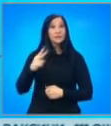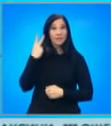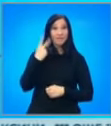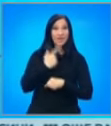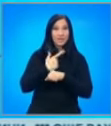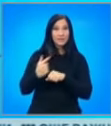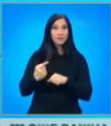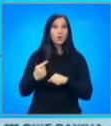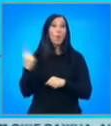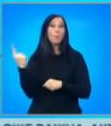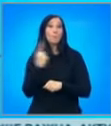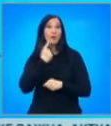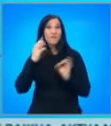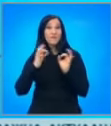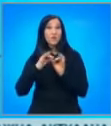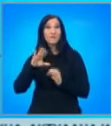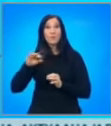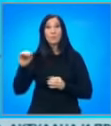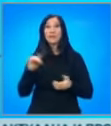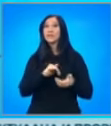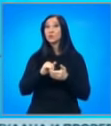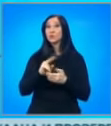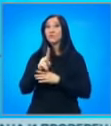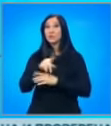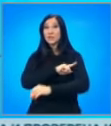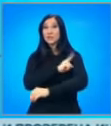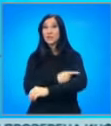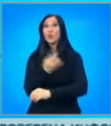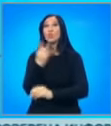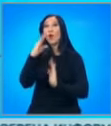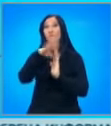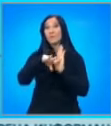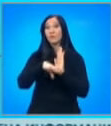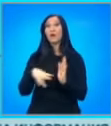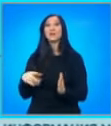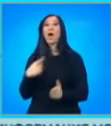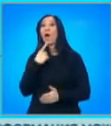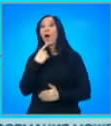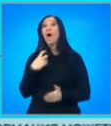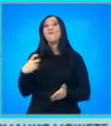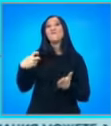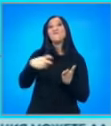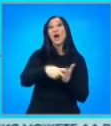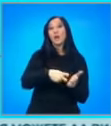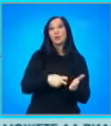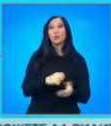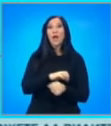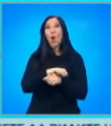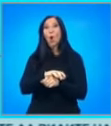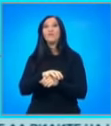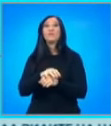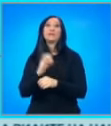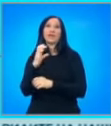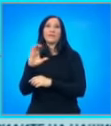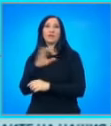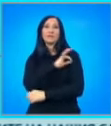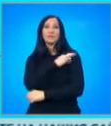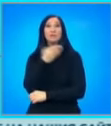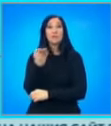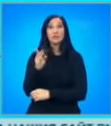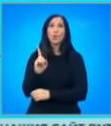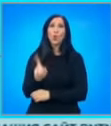След две седмици, от 1 февруари, в Европейския съюз влизат в сила нови правила за валидността на COVID-сертификатите за вакцинация. Тези,